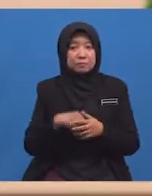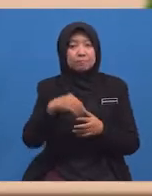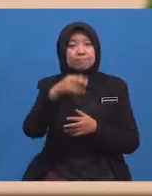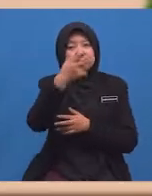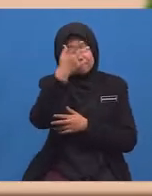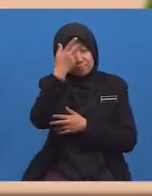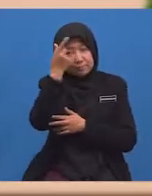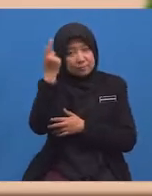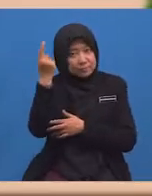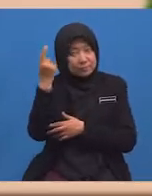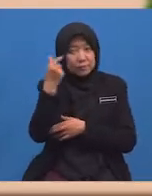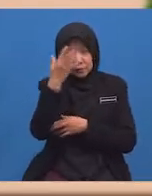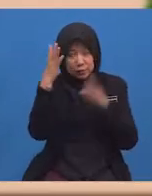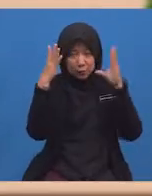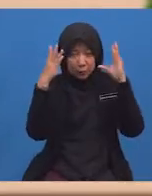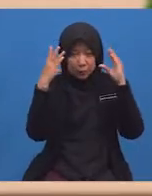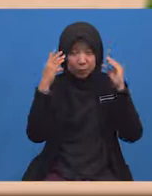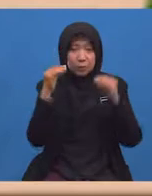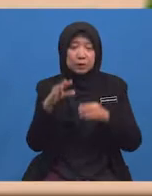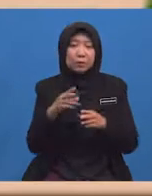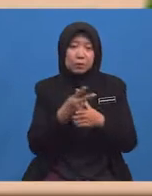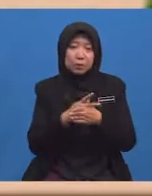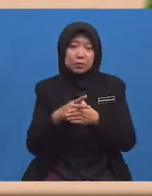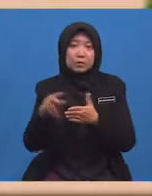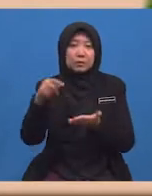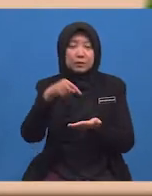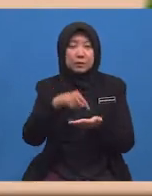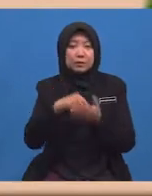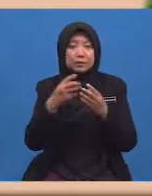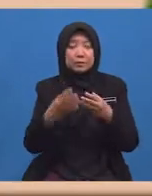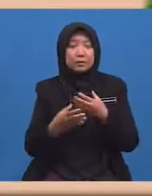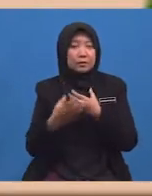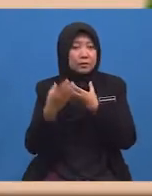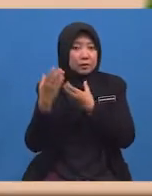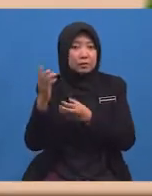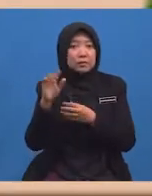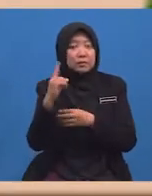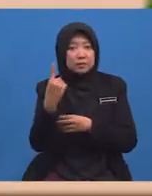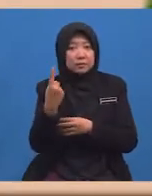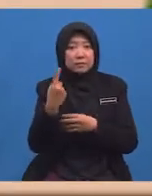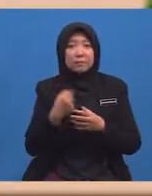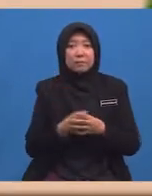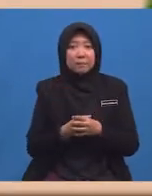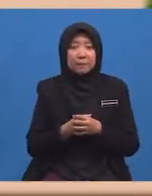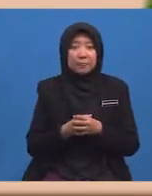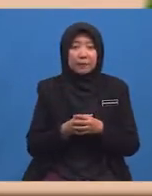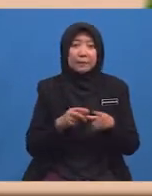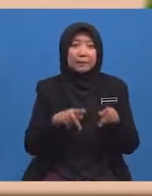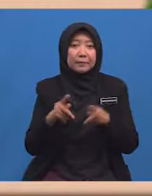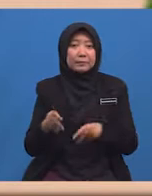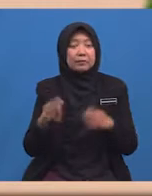Kerana contoh yang cikgu kongsikan ini sekadar cadangan, maka anak-anak